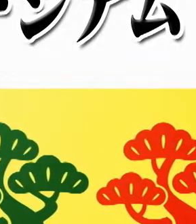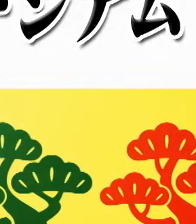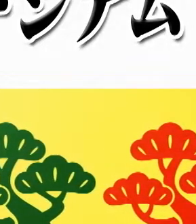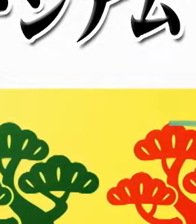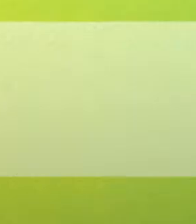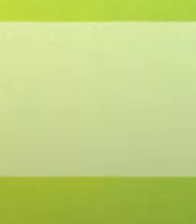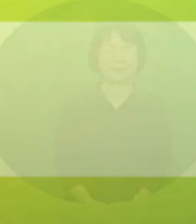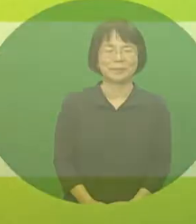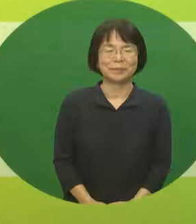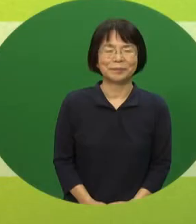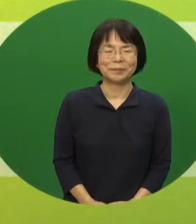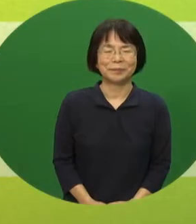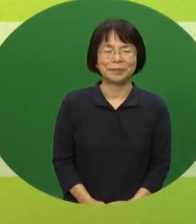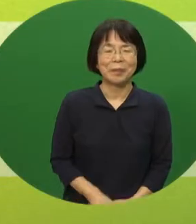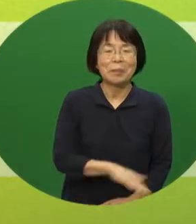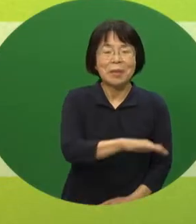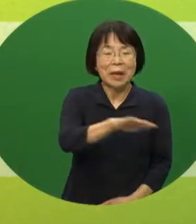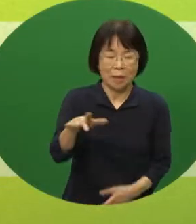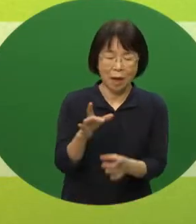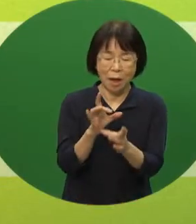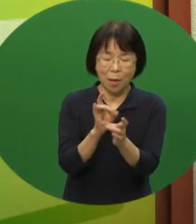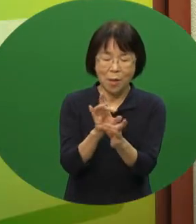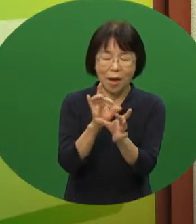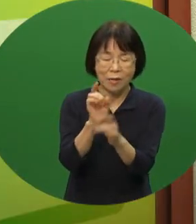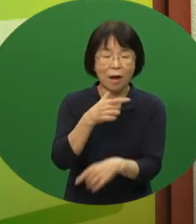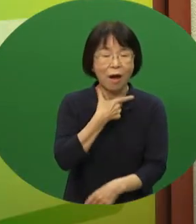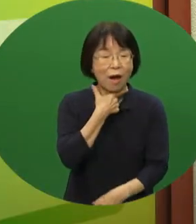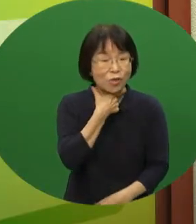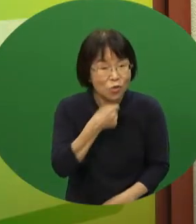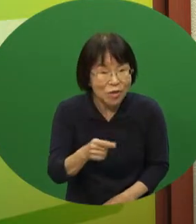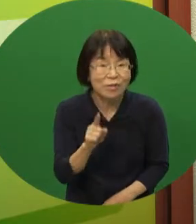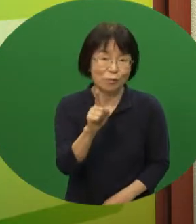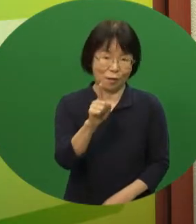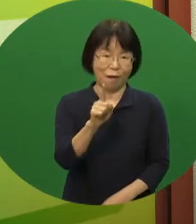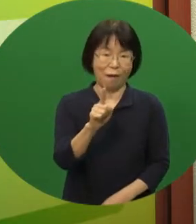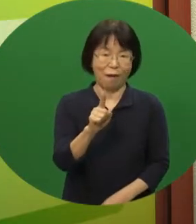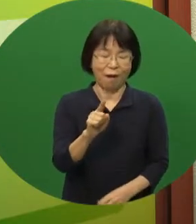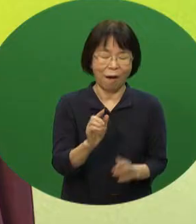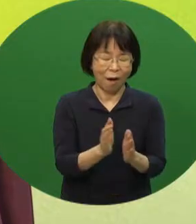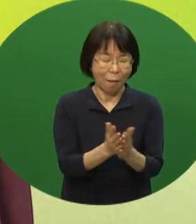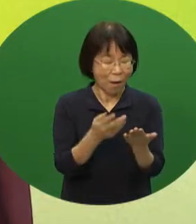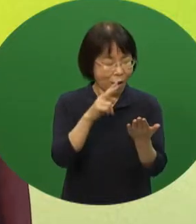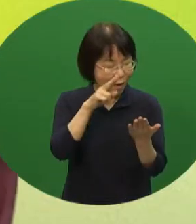画ミュージアム。 漫画皆さん好きですか？読んで楽しい、